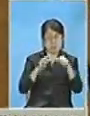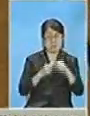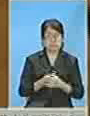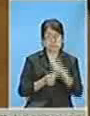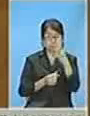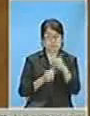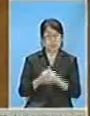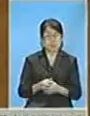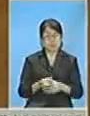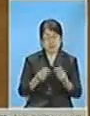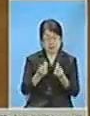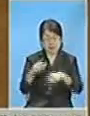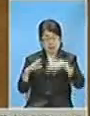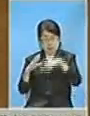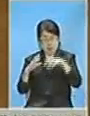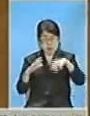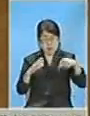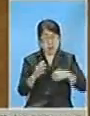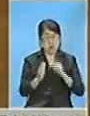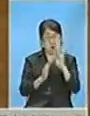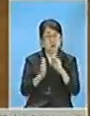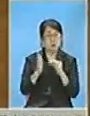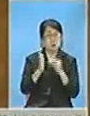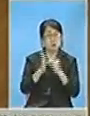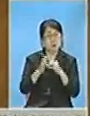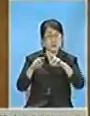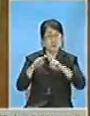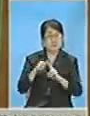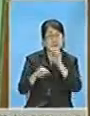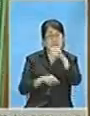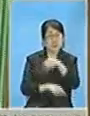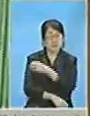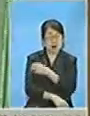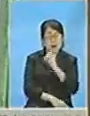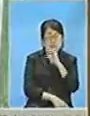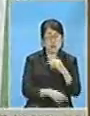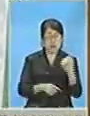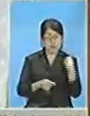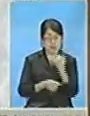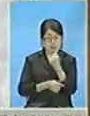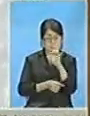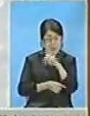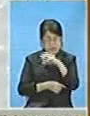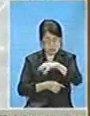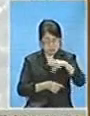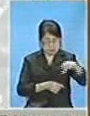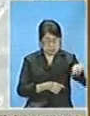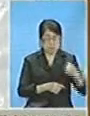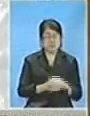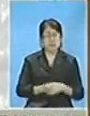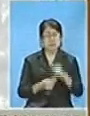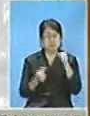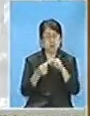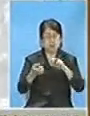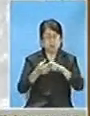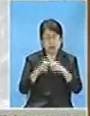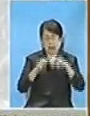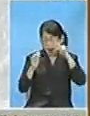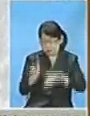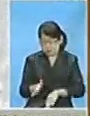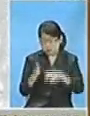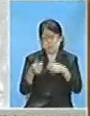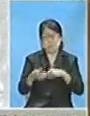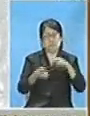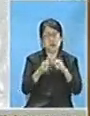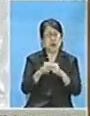ที่ปิดล้อมที่กทม.ประกาศทั้งหมด18จุดด้วยกันเป็นพื้นที่ที่อ่อนไหวต่อปัญหาน้ำท่วมที่สุดที่จะกระทบกับตอกซอกซอยและถ